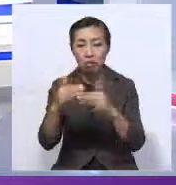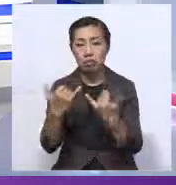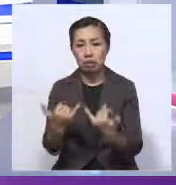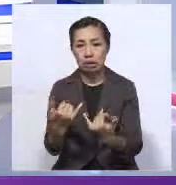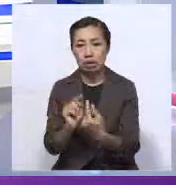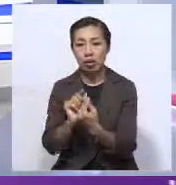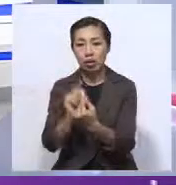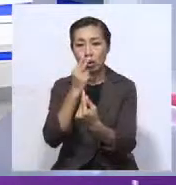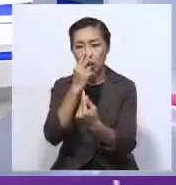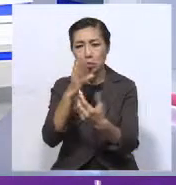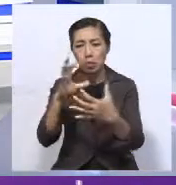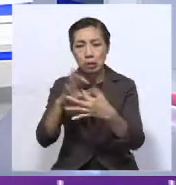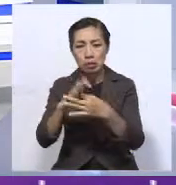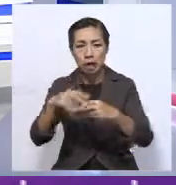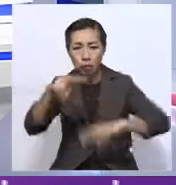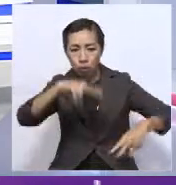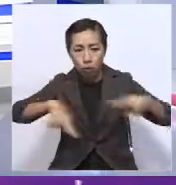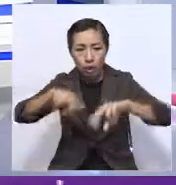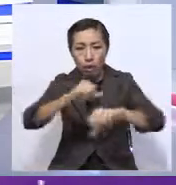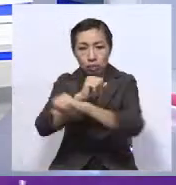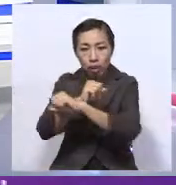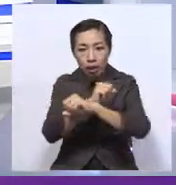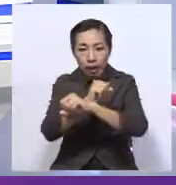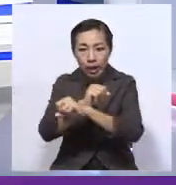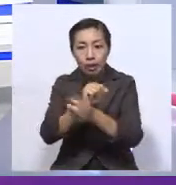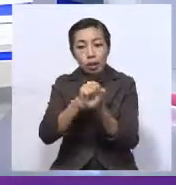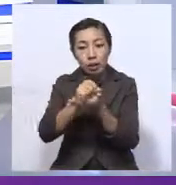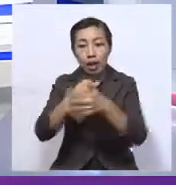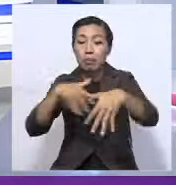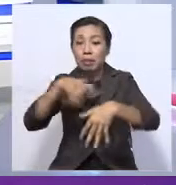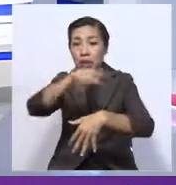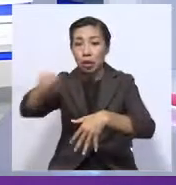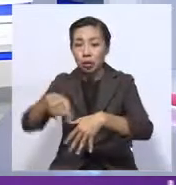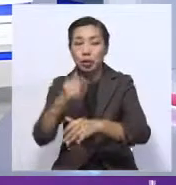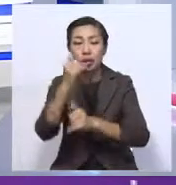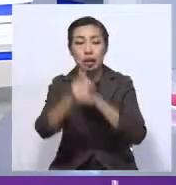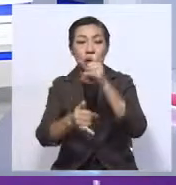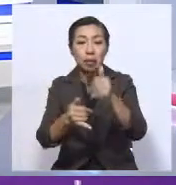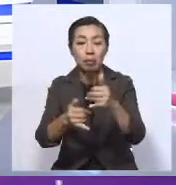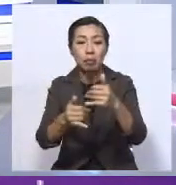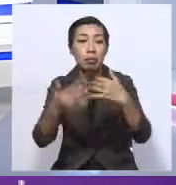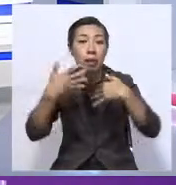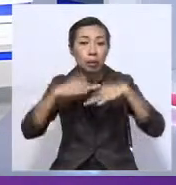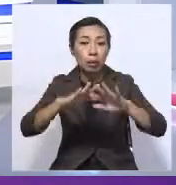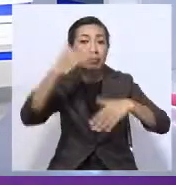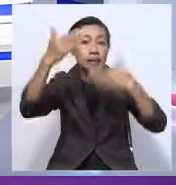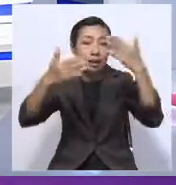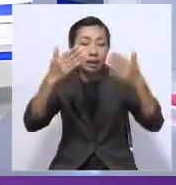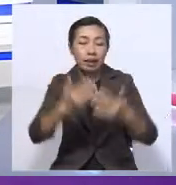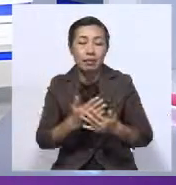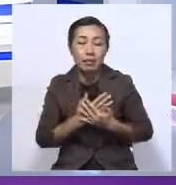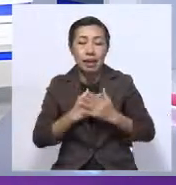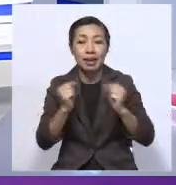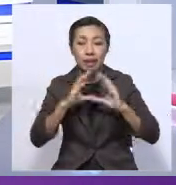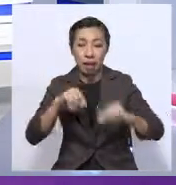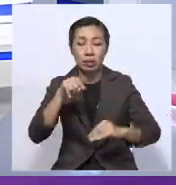วันนี้เดี๋ยวเรามาดูการรักษาความปลอดภัยและอำนวยความสะดวกให้กับประชาชนที่เดินทางเข้ามาเที่ยวชมงานอุ่นไอรักคลายความ